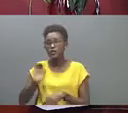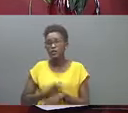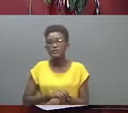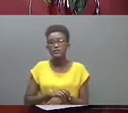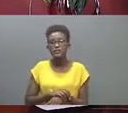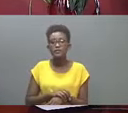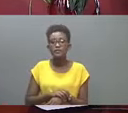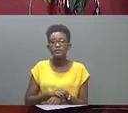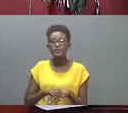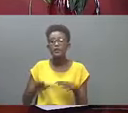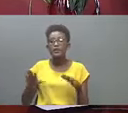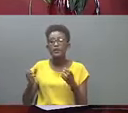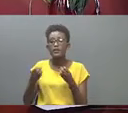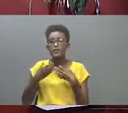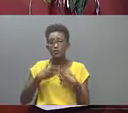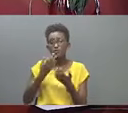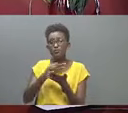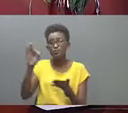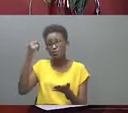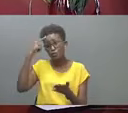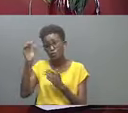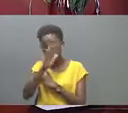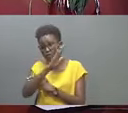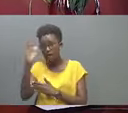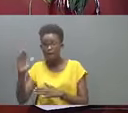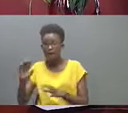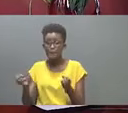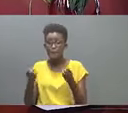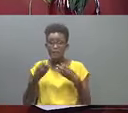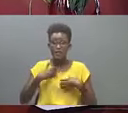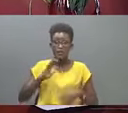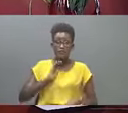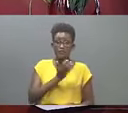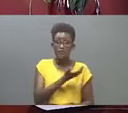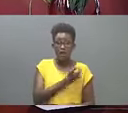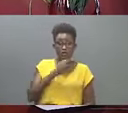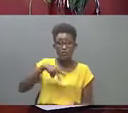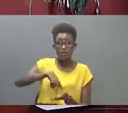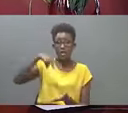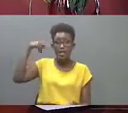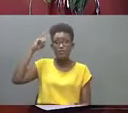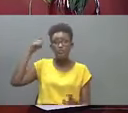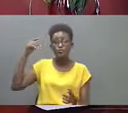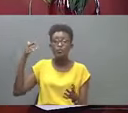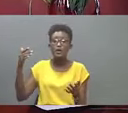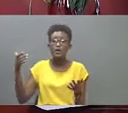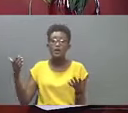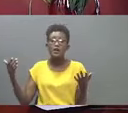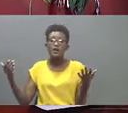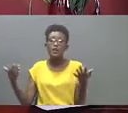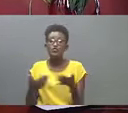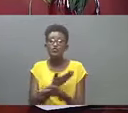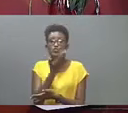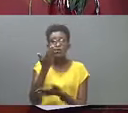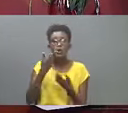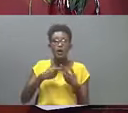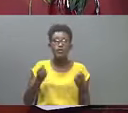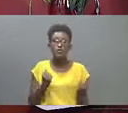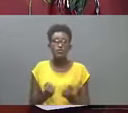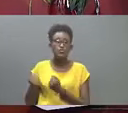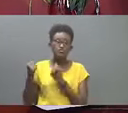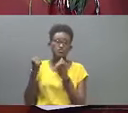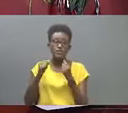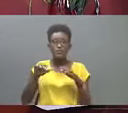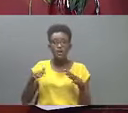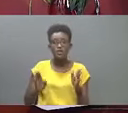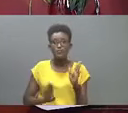the Spirit of God and give us to arise to the newness of greatness, to the newness of